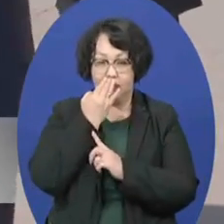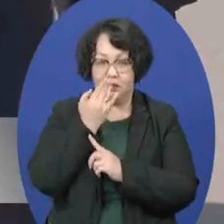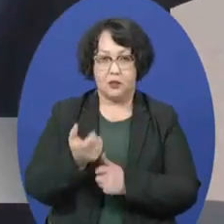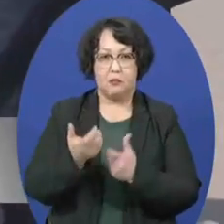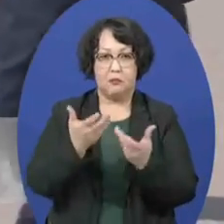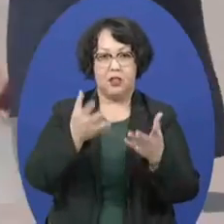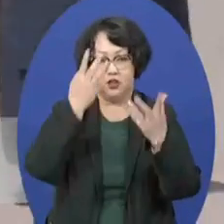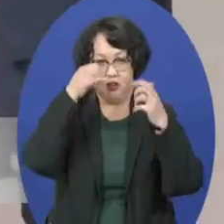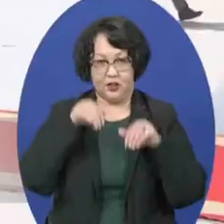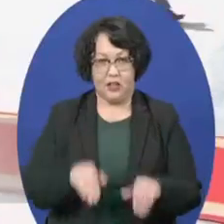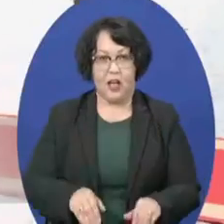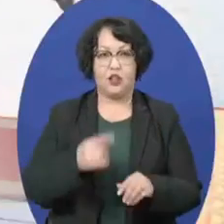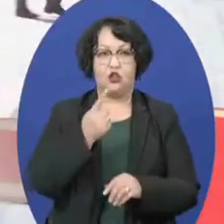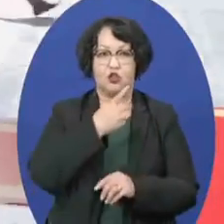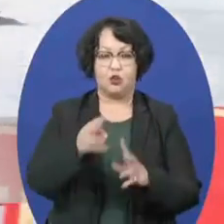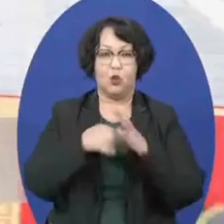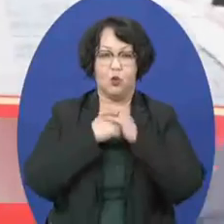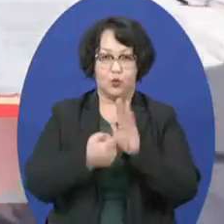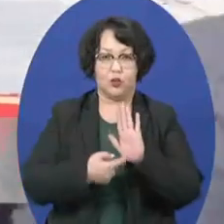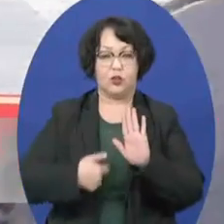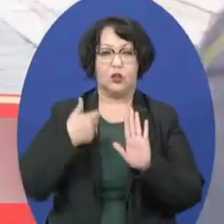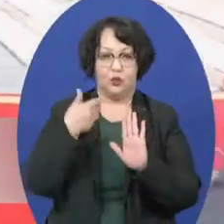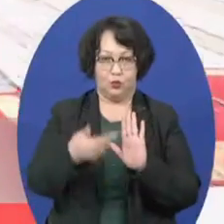хааны хөшөөнд хүндэтгэл үзүүллээ.